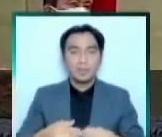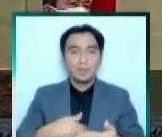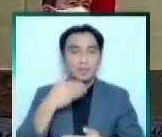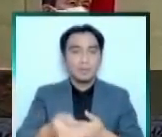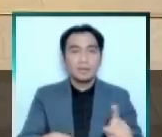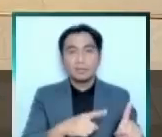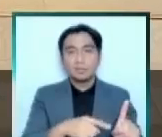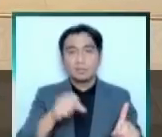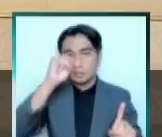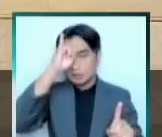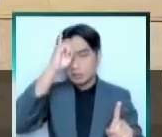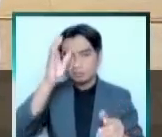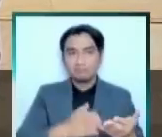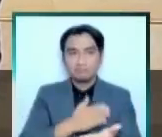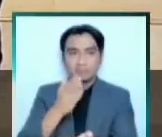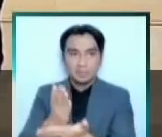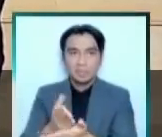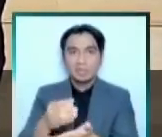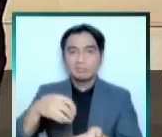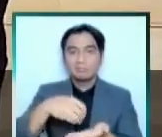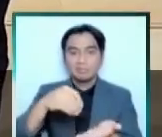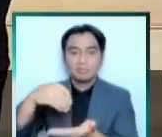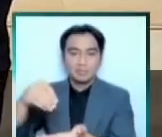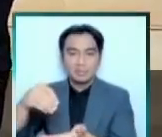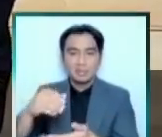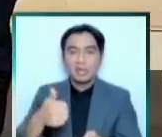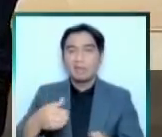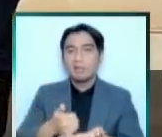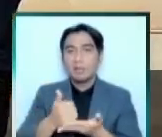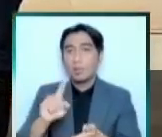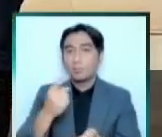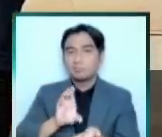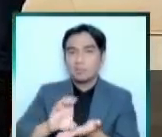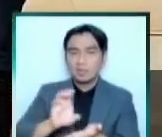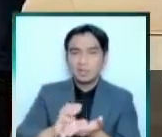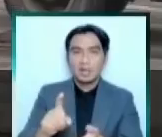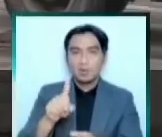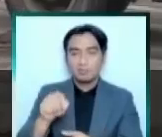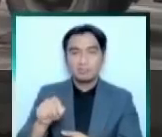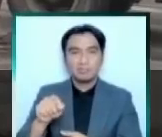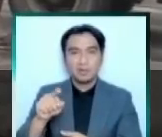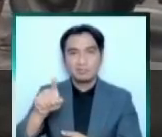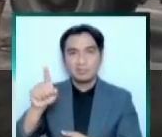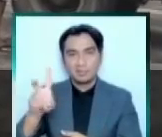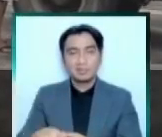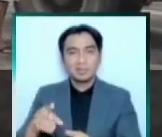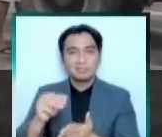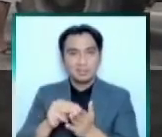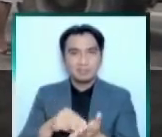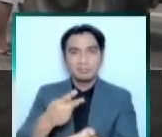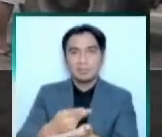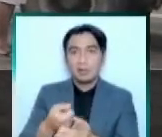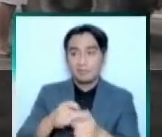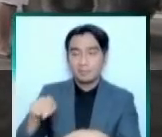Isko Moreno. Tinanggap ni Bohol Governor Arthur Yap ang kalahating milyong pisong financial assistance mula sa lungsod ng Maynila